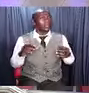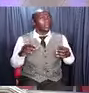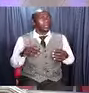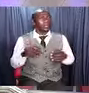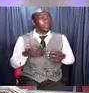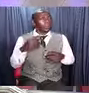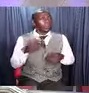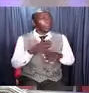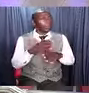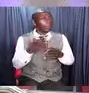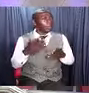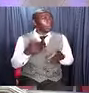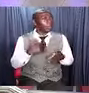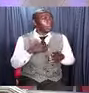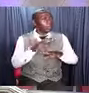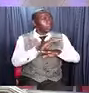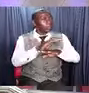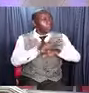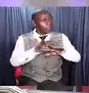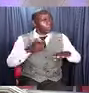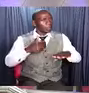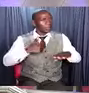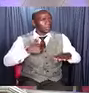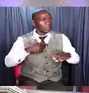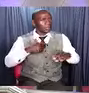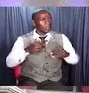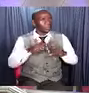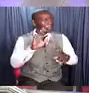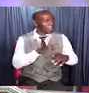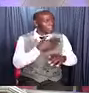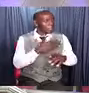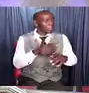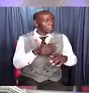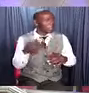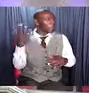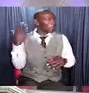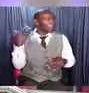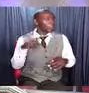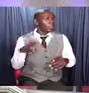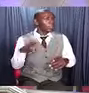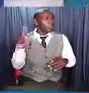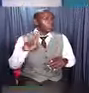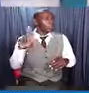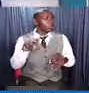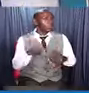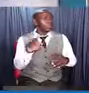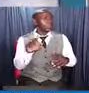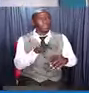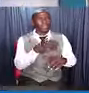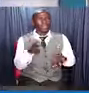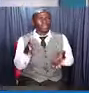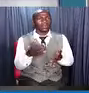yuko wapi? Where is Rimba? Tena nawaza angaa kuona ndugu akunisaidia. I'm even thinking don't I get somebody who can help me? Rimba yuko wapi? Where